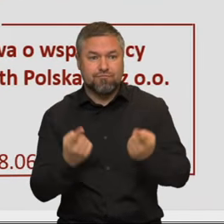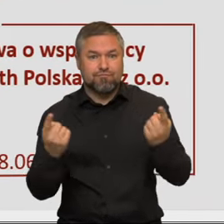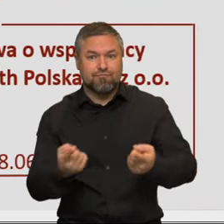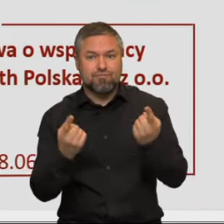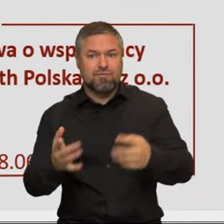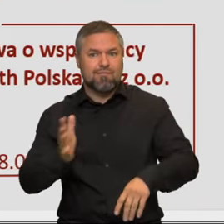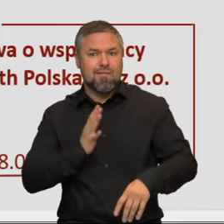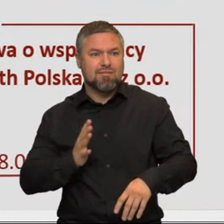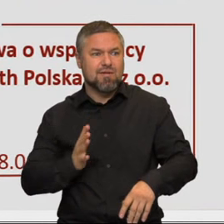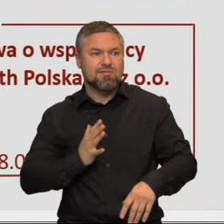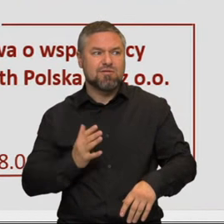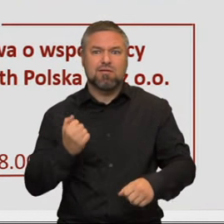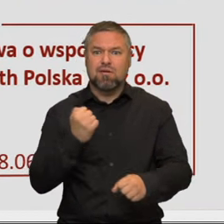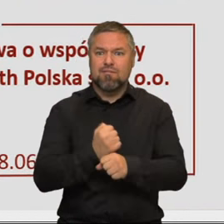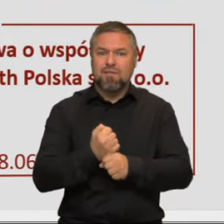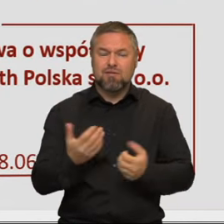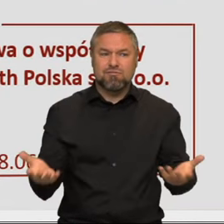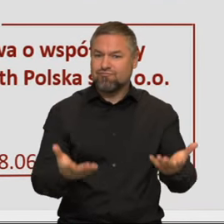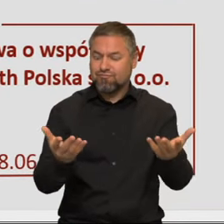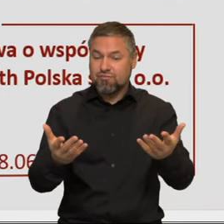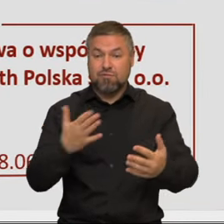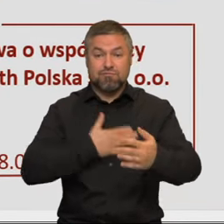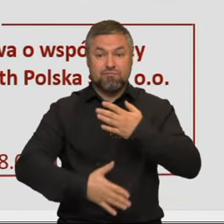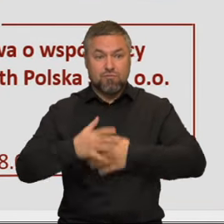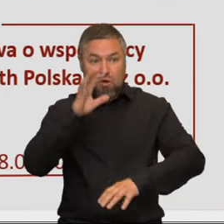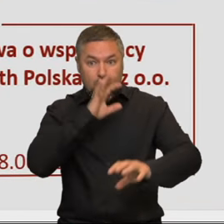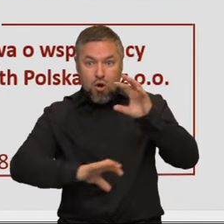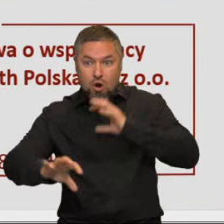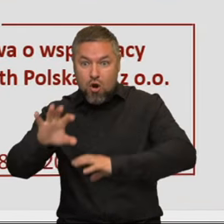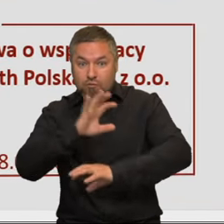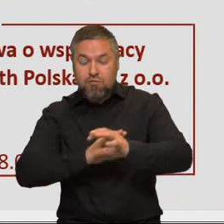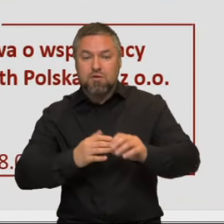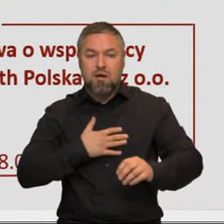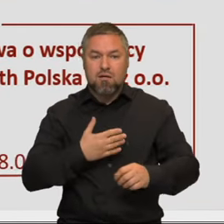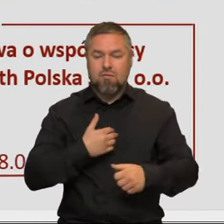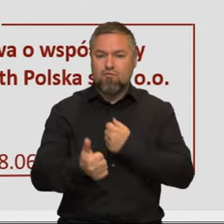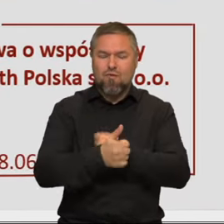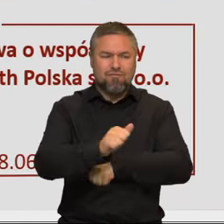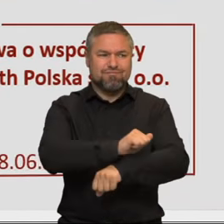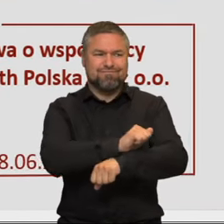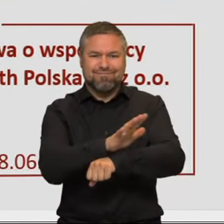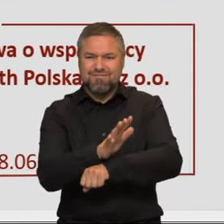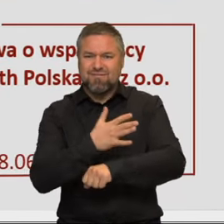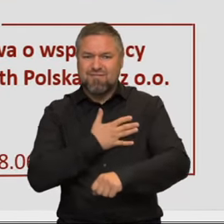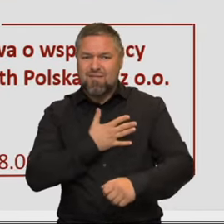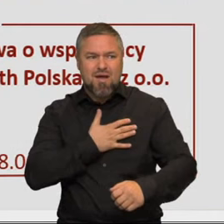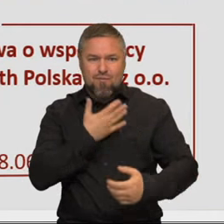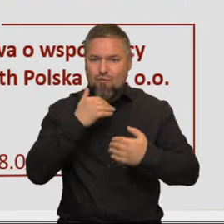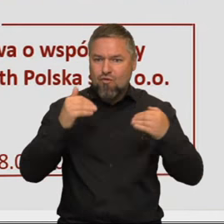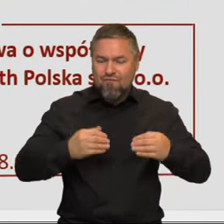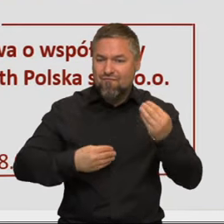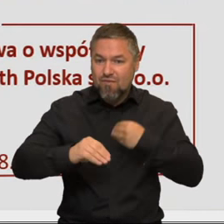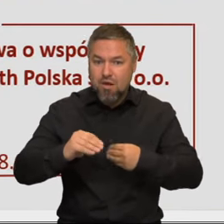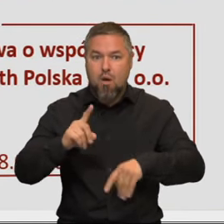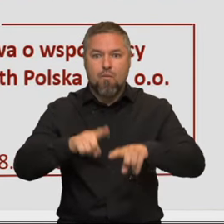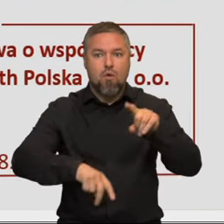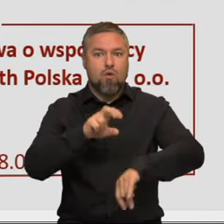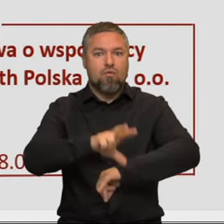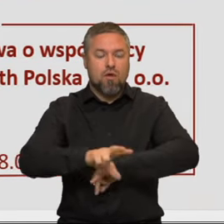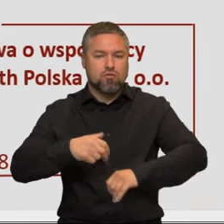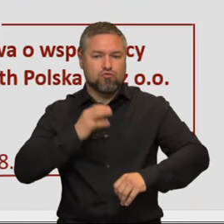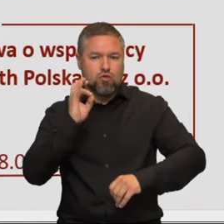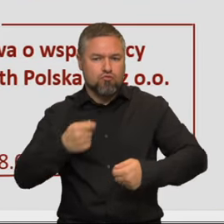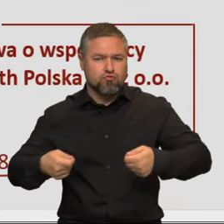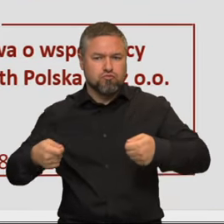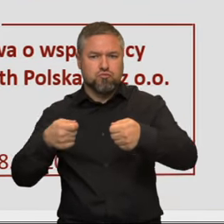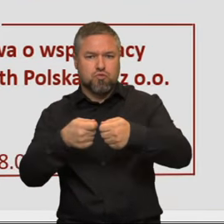kultury bezpieczeństwa pracy. Z radością obserwuję, że mimo ograniczeń wynikających z pandemii, Politechnika Łódzka prowadzi efektywną